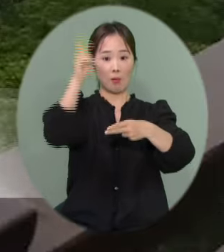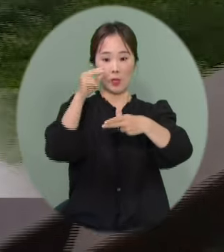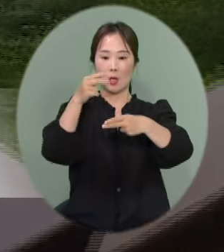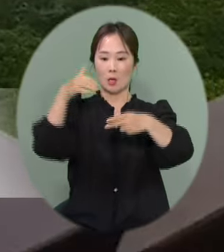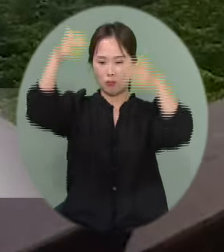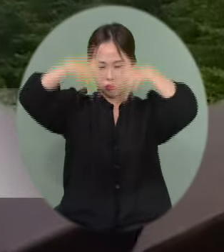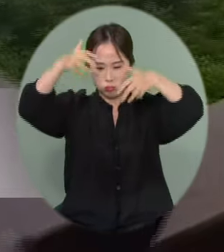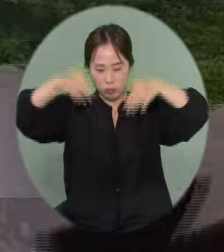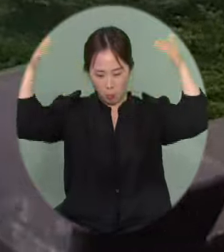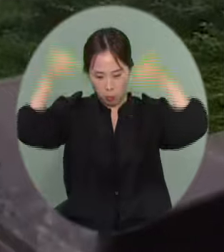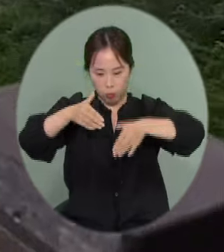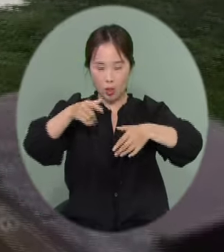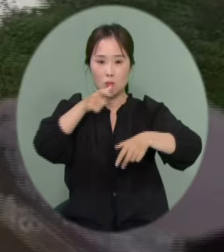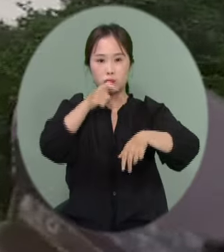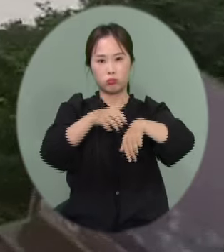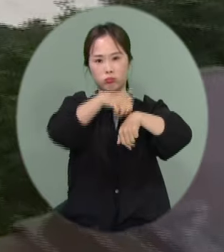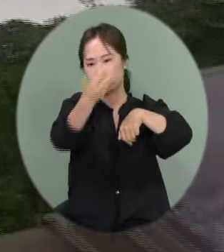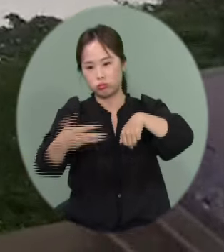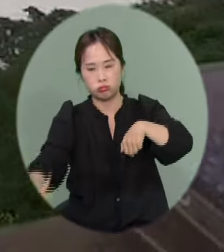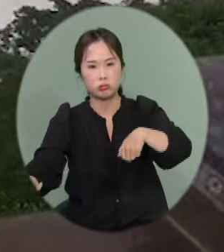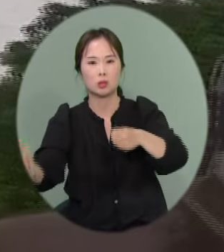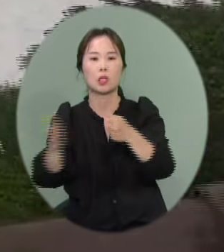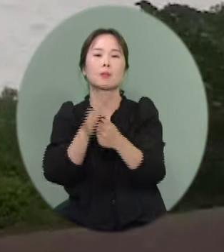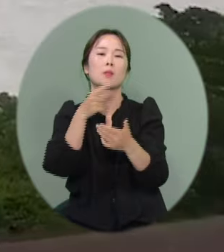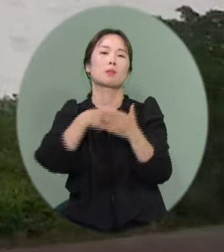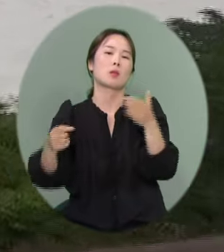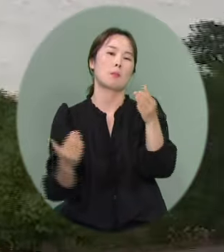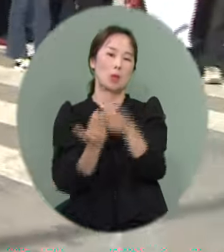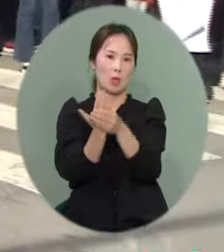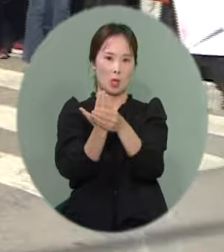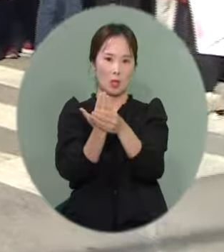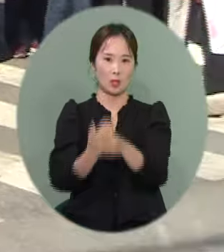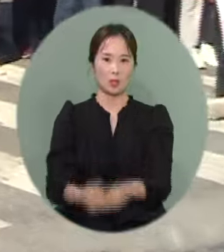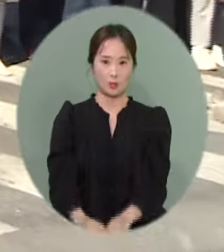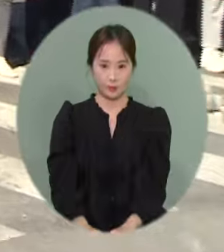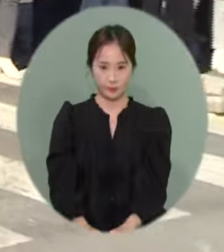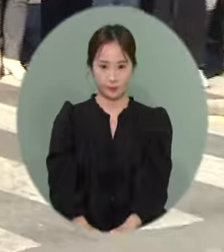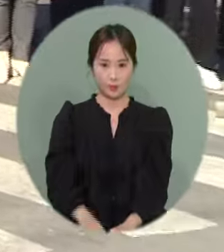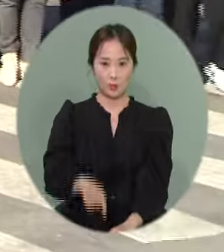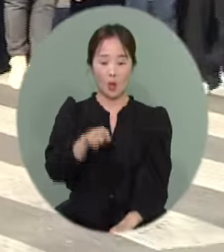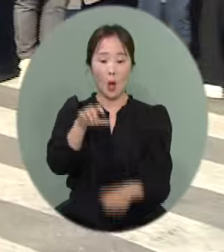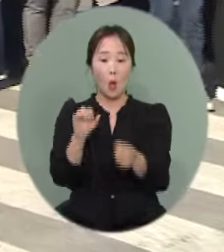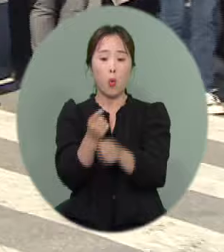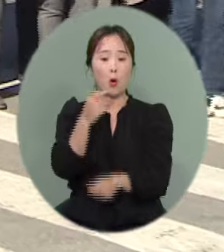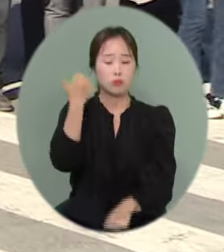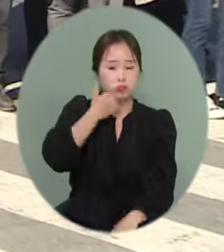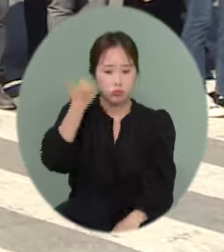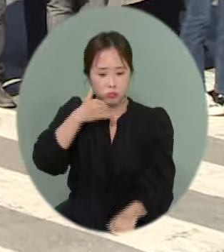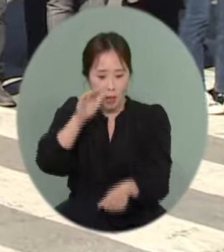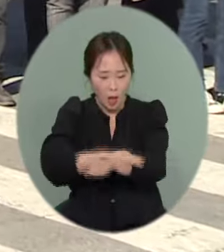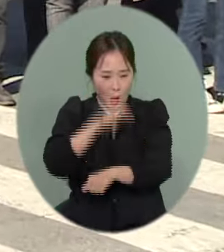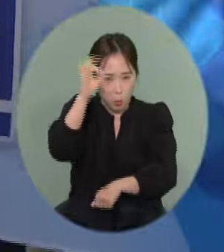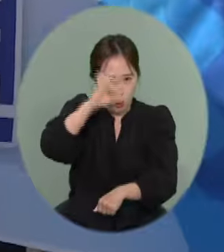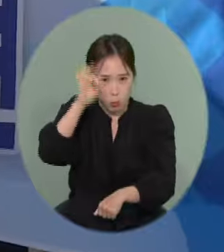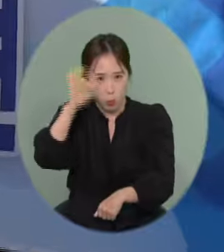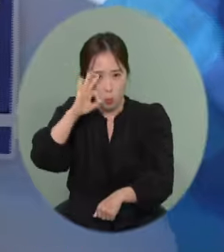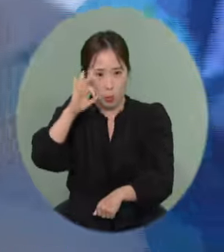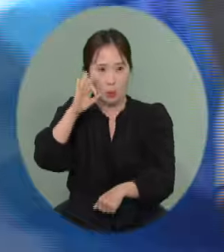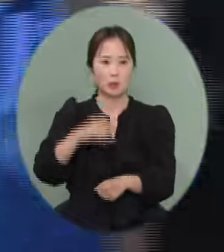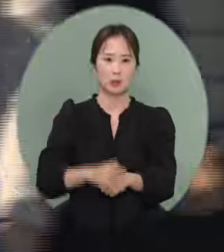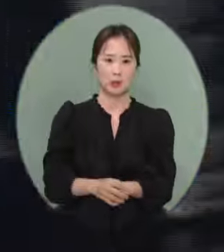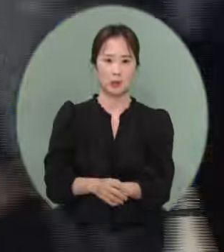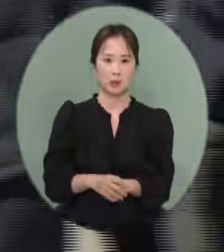비에 엄청난 물을 방류하면서 생긴 피해였습니다. 이 재난의 원인을 밝히고 대책 마련을 위해